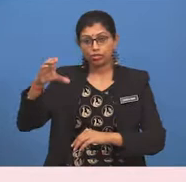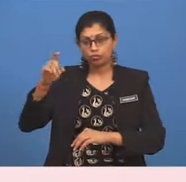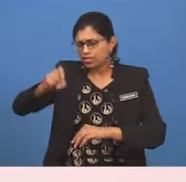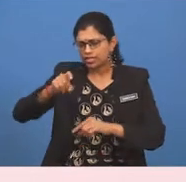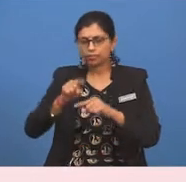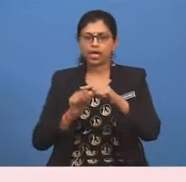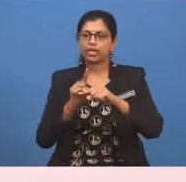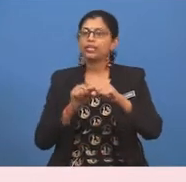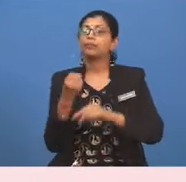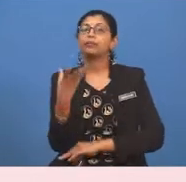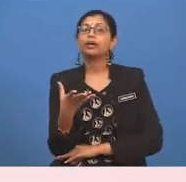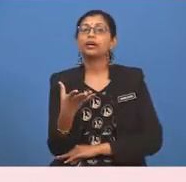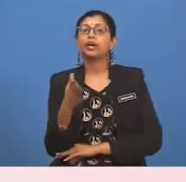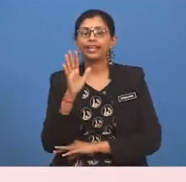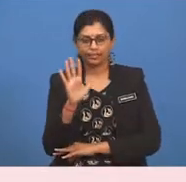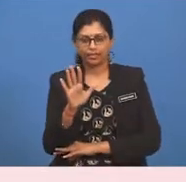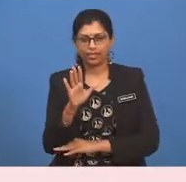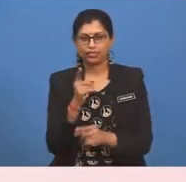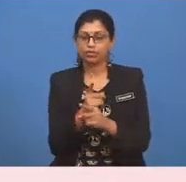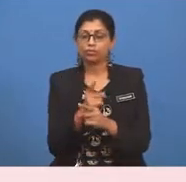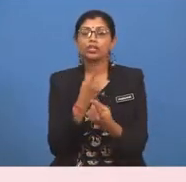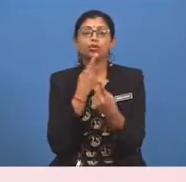Ya, betul. Hasilnya adalah